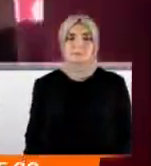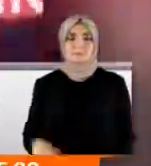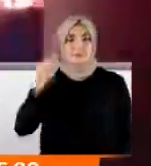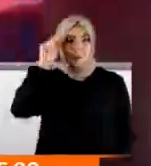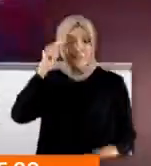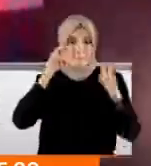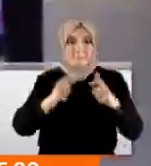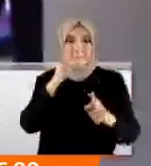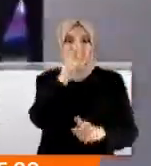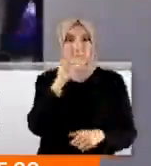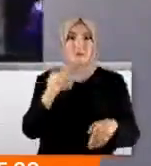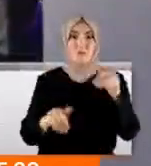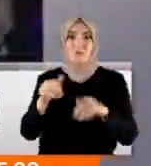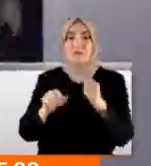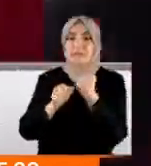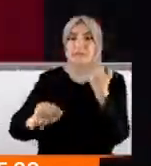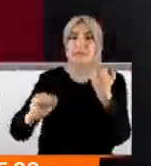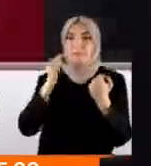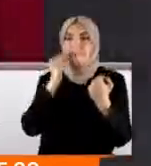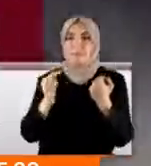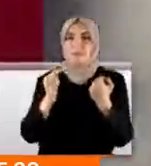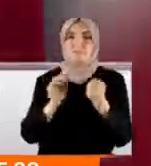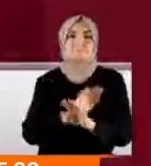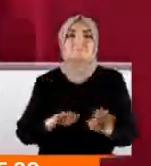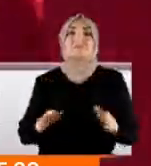Amerika seçim gerilimini bir türlü aşamadı.